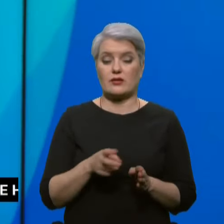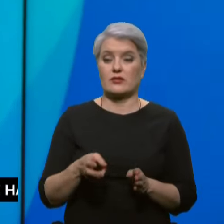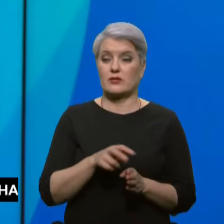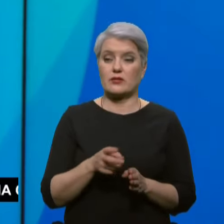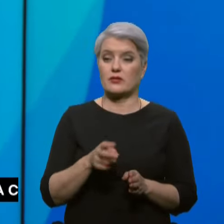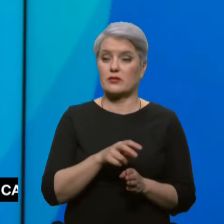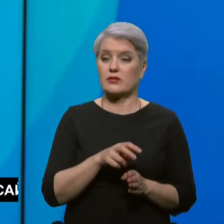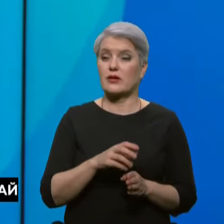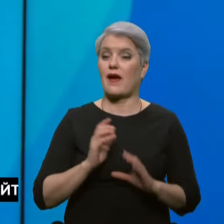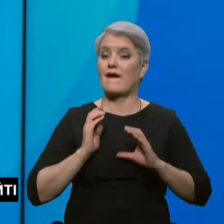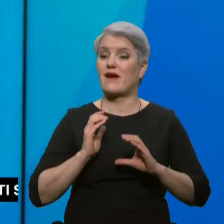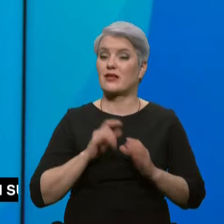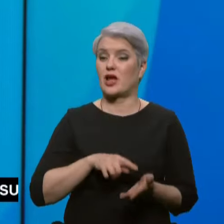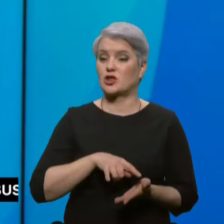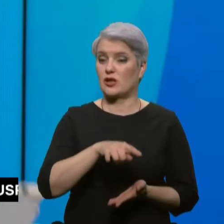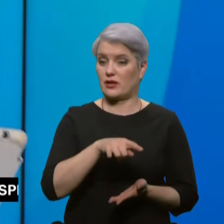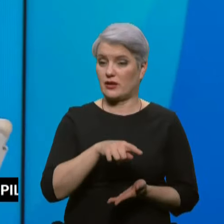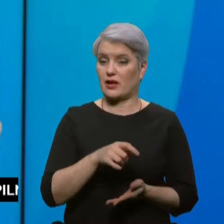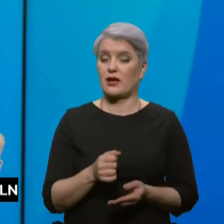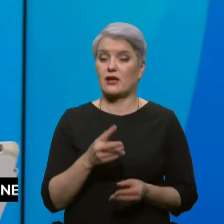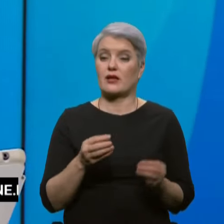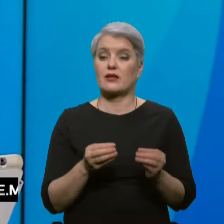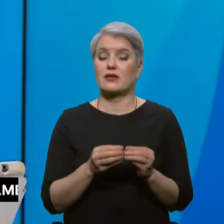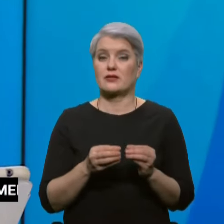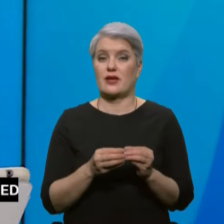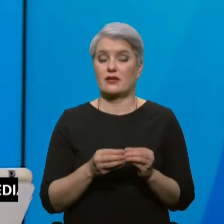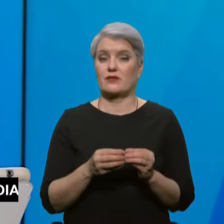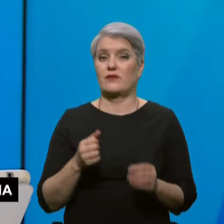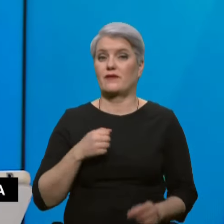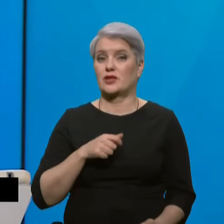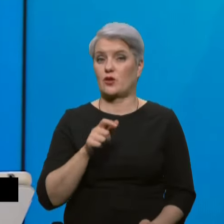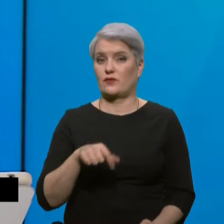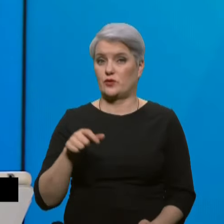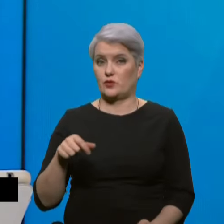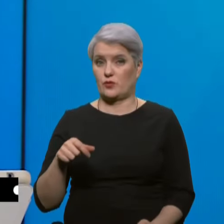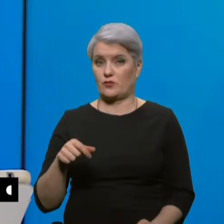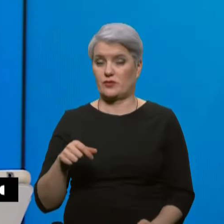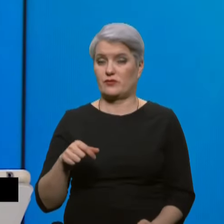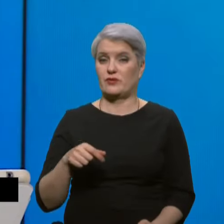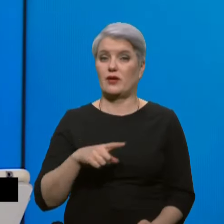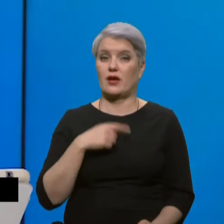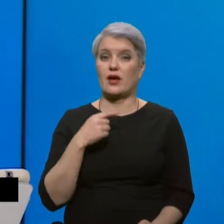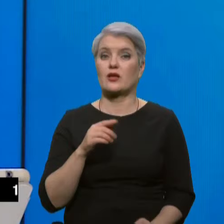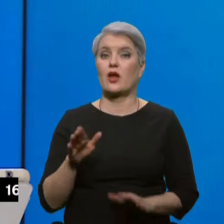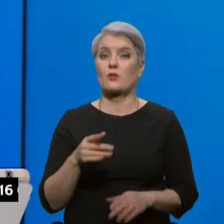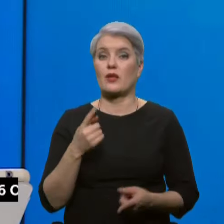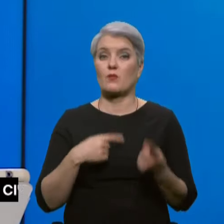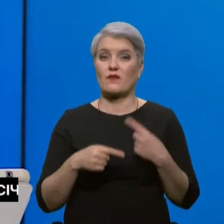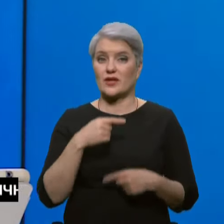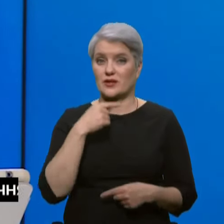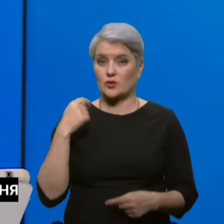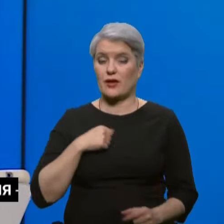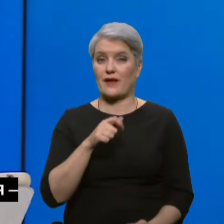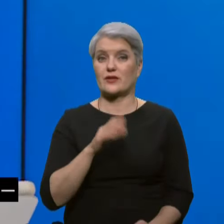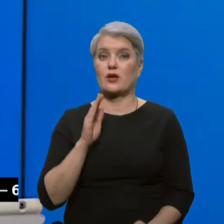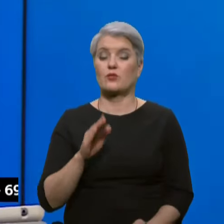вантажний літак кількох десятків військовослужбовців. В оборонному відомстві повідомляють про те, що після повернення з Росії